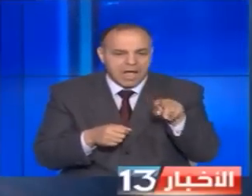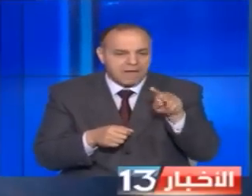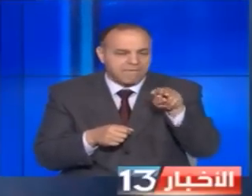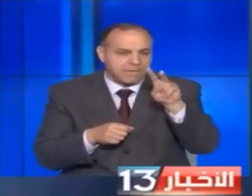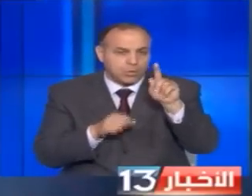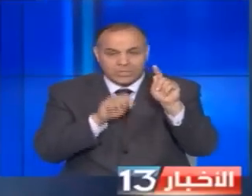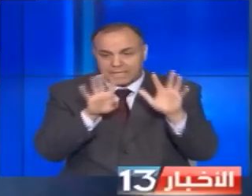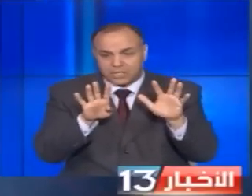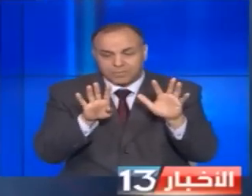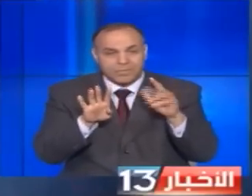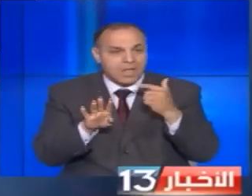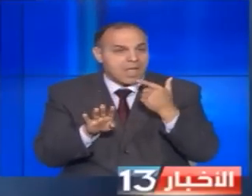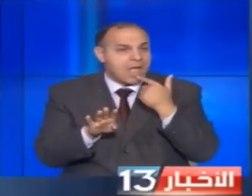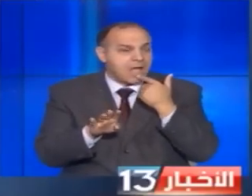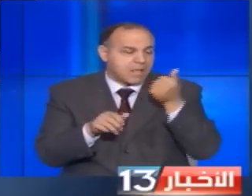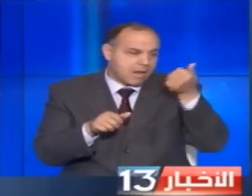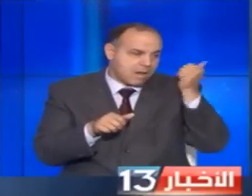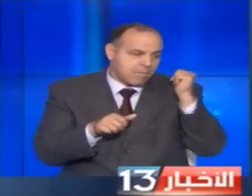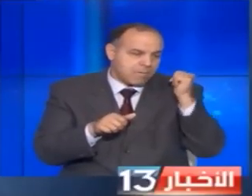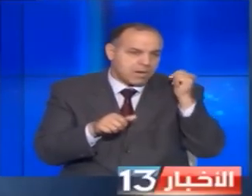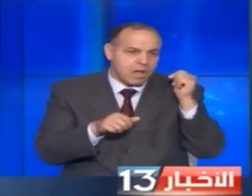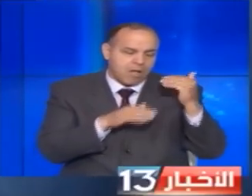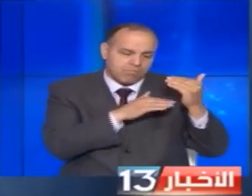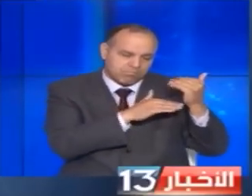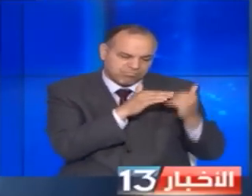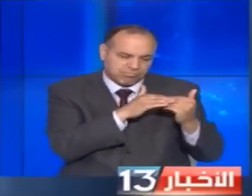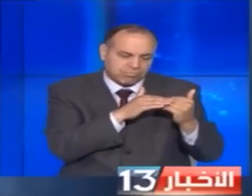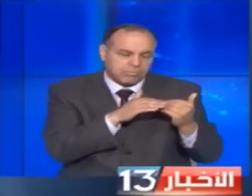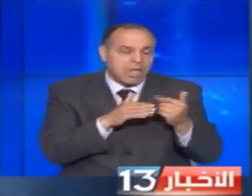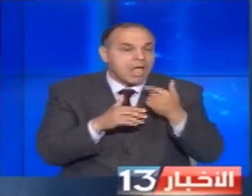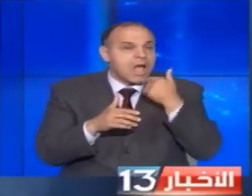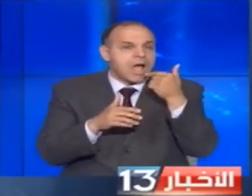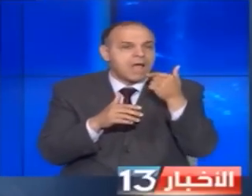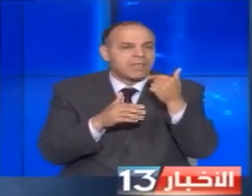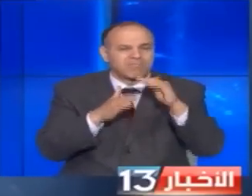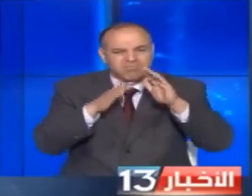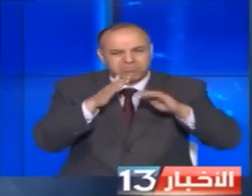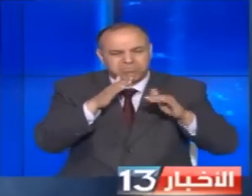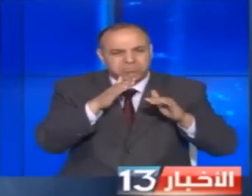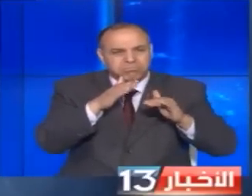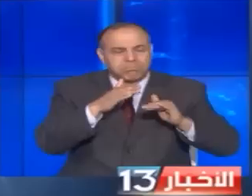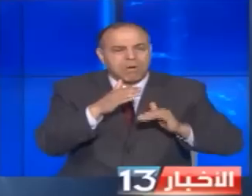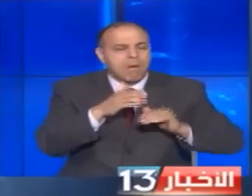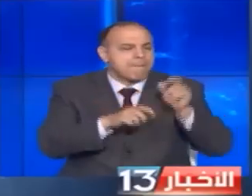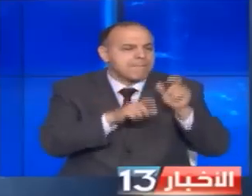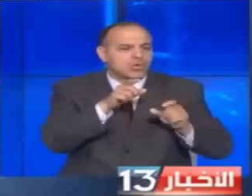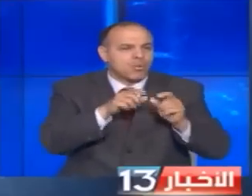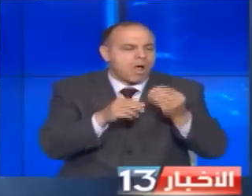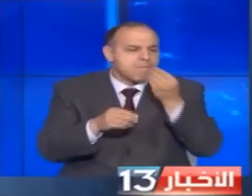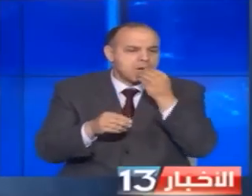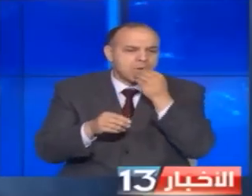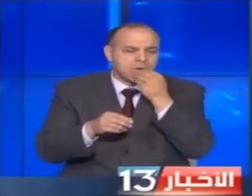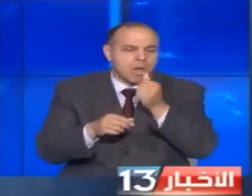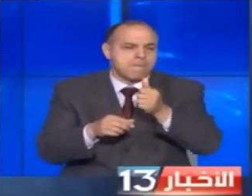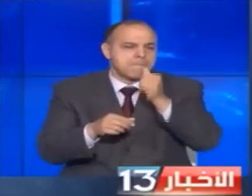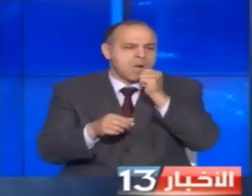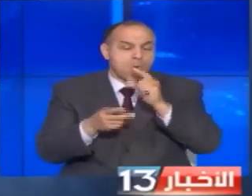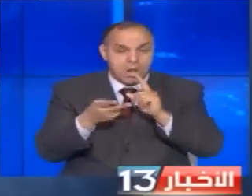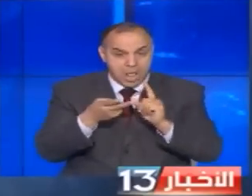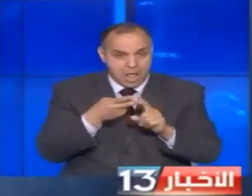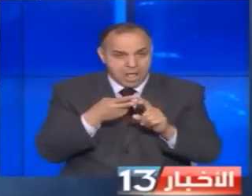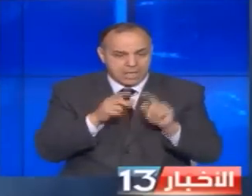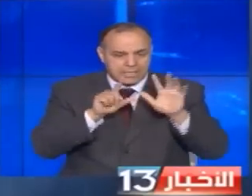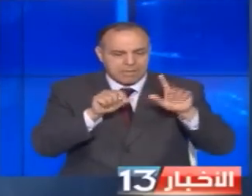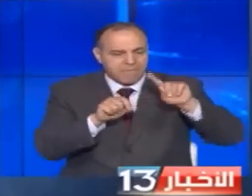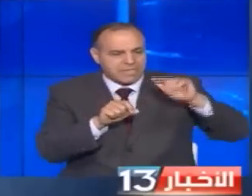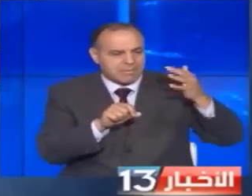عشر التي اصدر امس هذا التراجع اساسا الى تقليص وثيره ارتفاع مجموعه التغذيه والمشروبات من سبعه